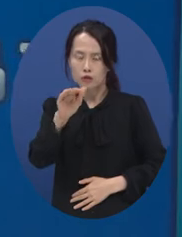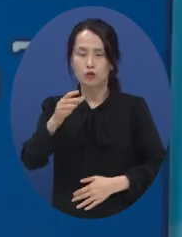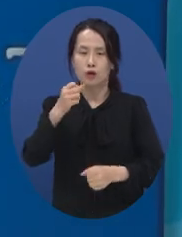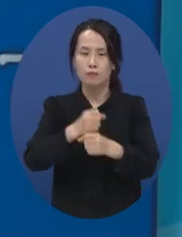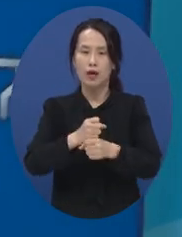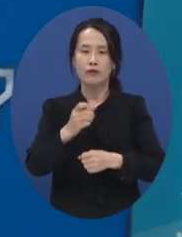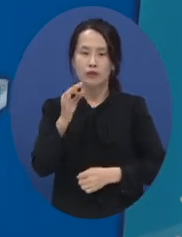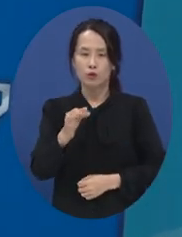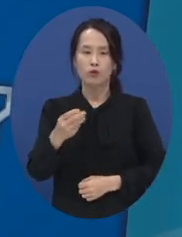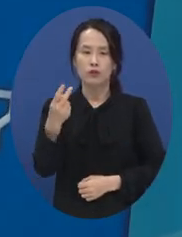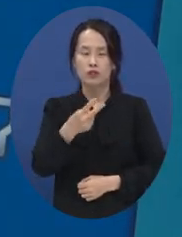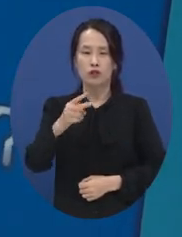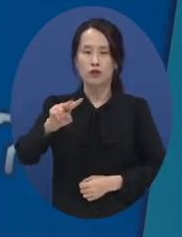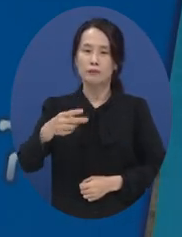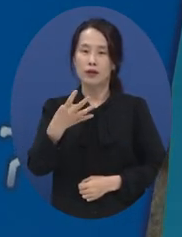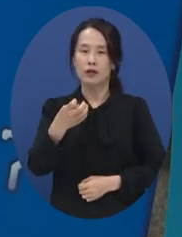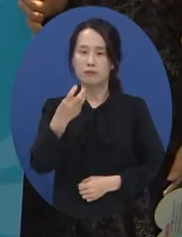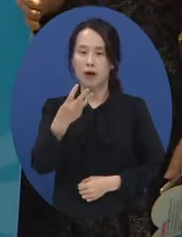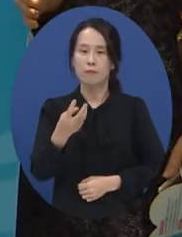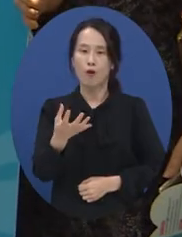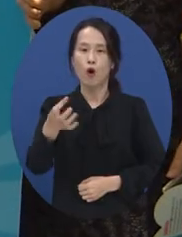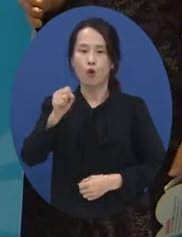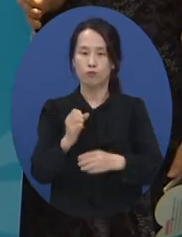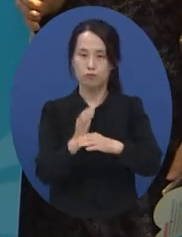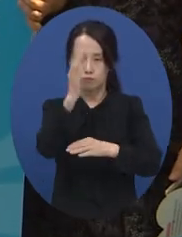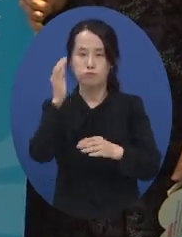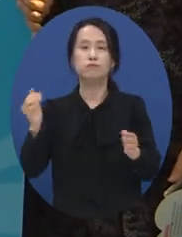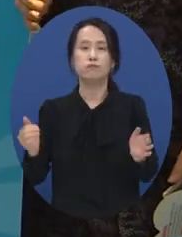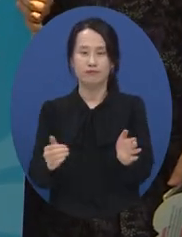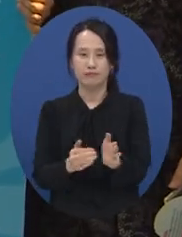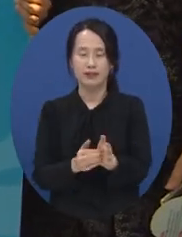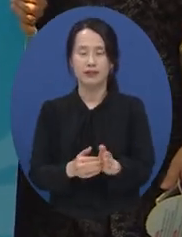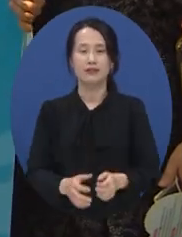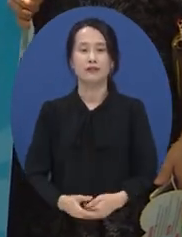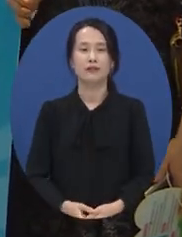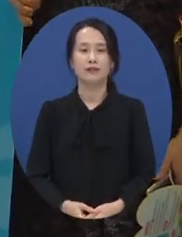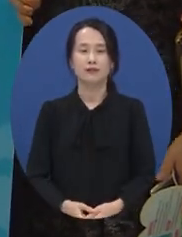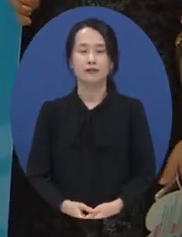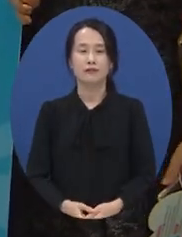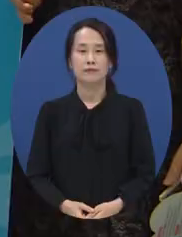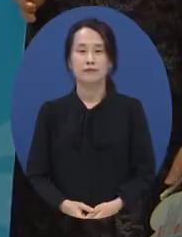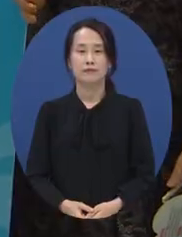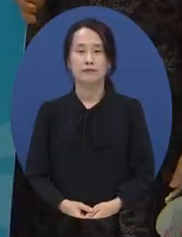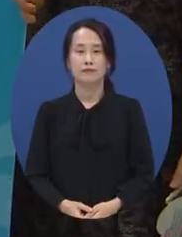발행액이 2,243억 원을 넘어섰습니다. 경기주TV 한선지입니다.